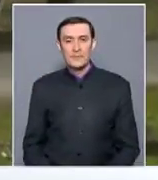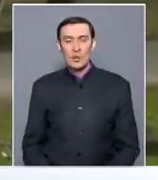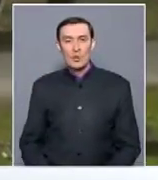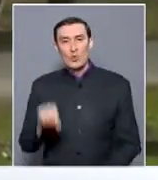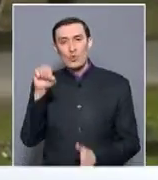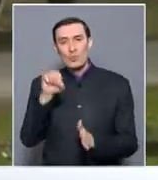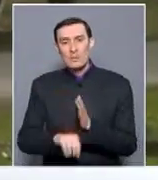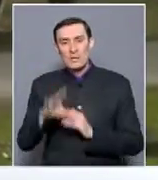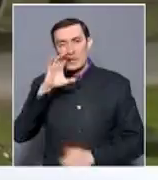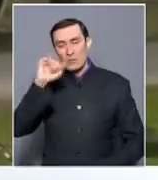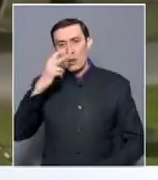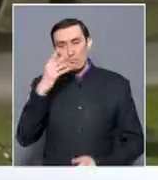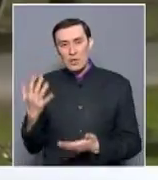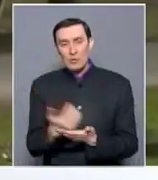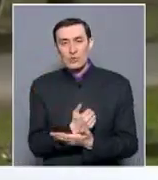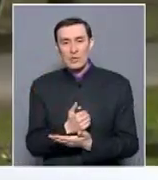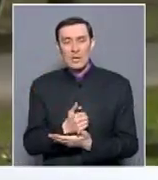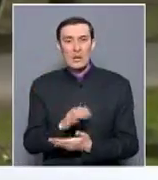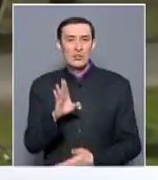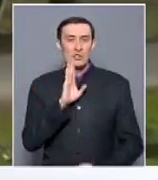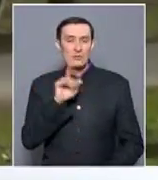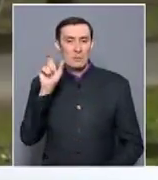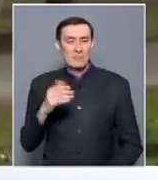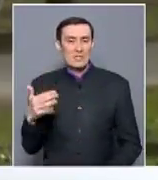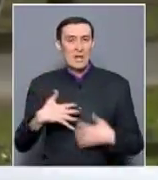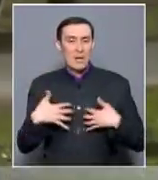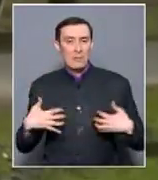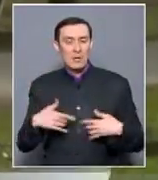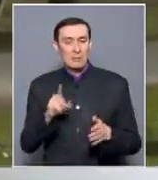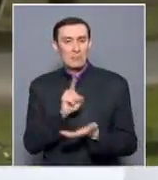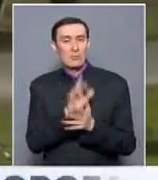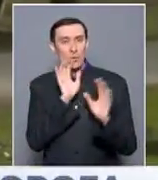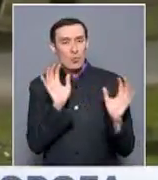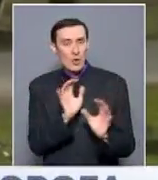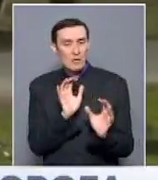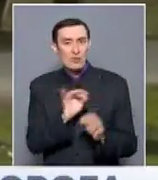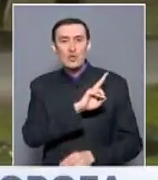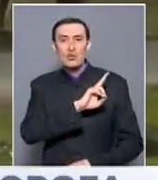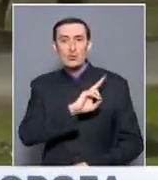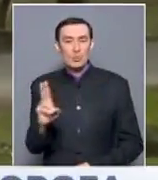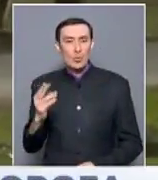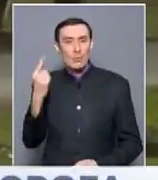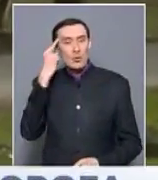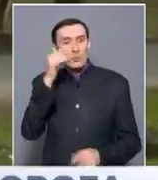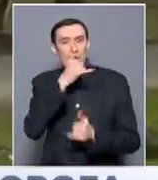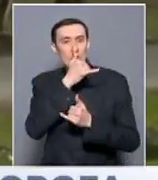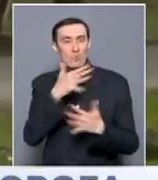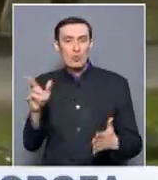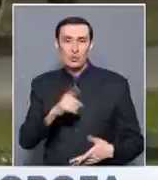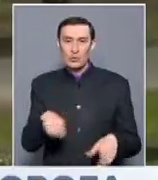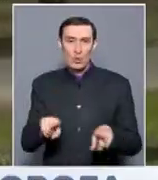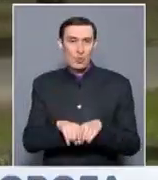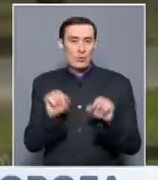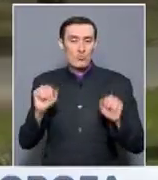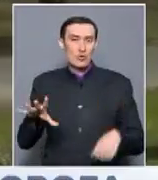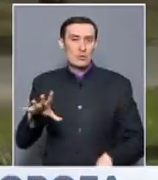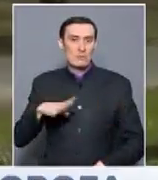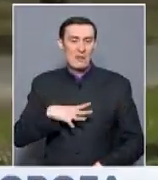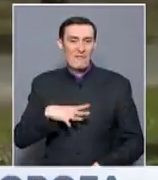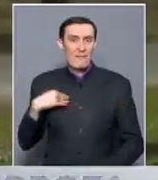Убитое животное обнаружила сотрудница зоопарка, которая за ним ухаживала. Никто даже и подумать не мог, что такое может